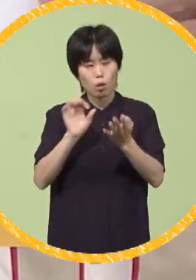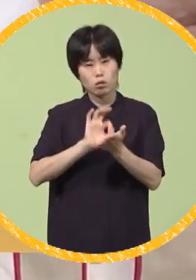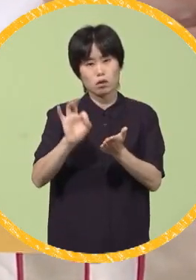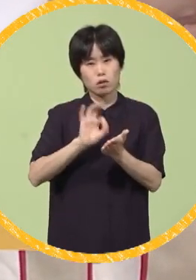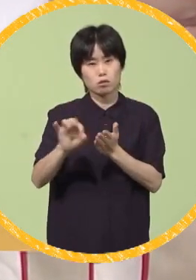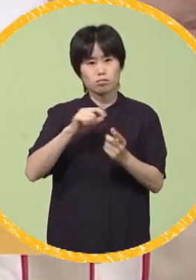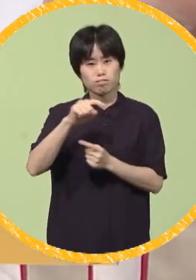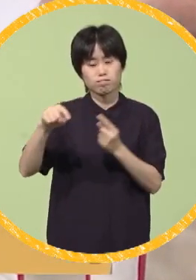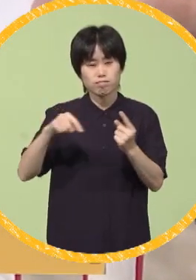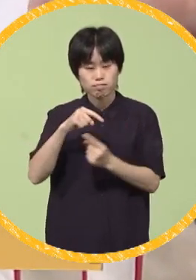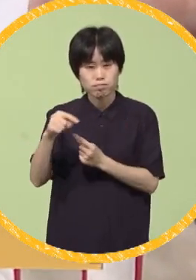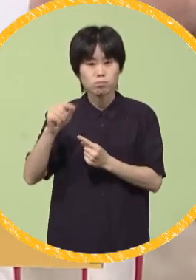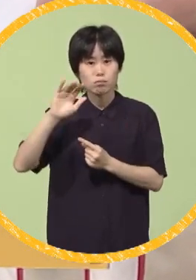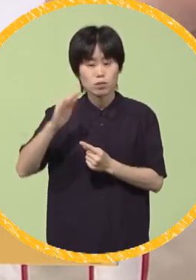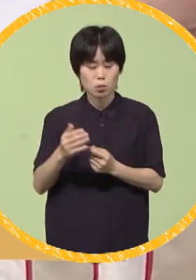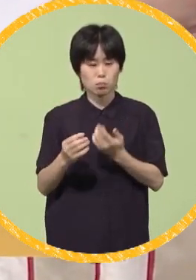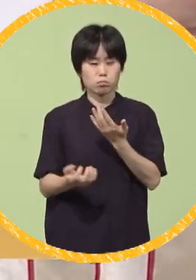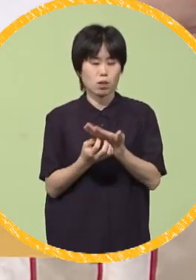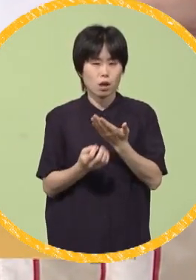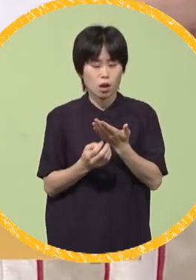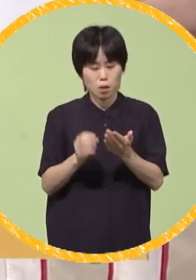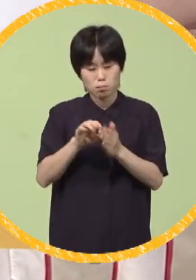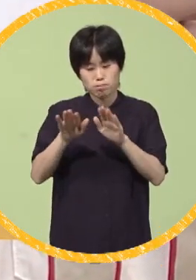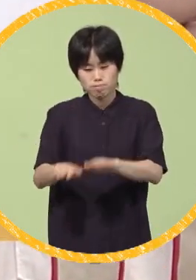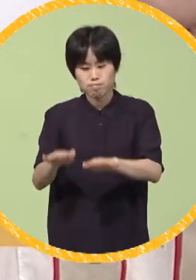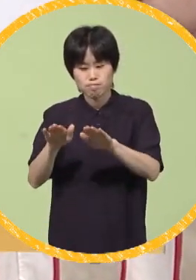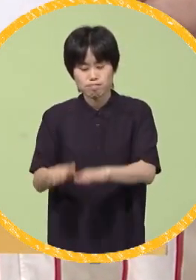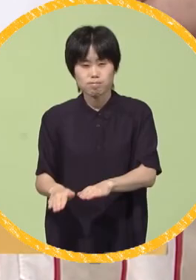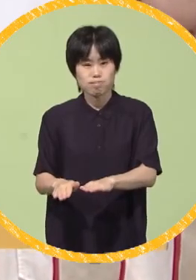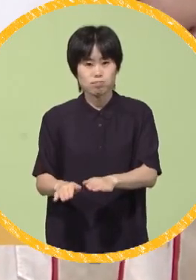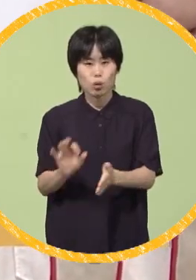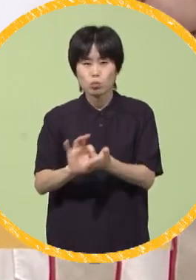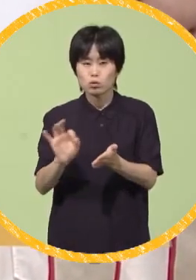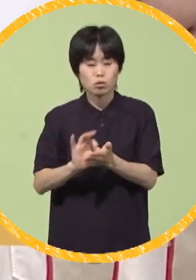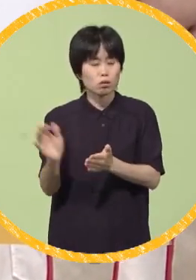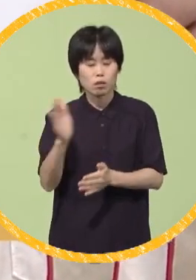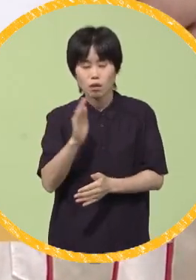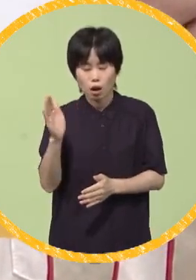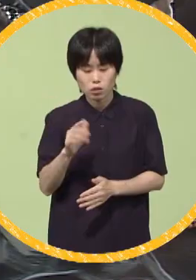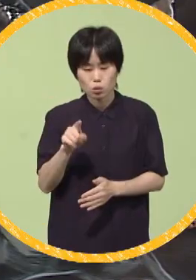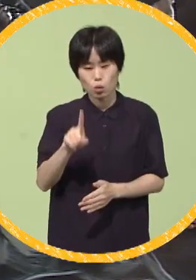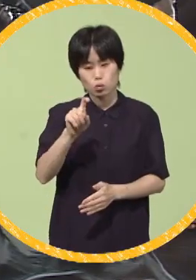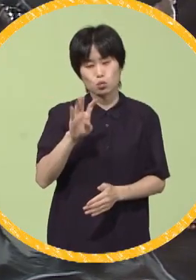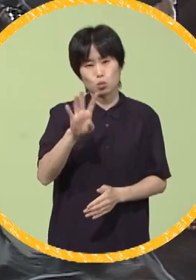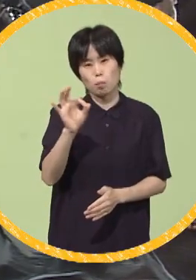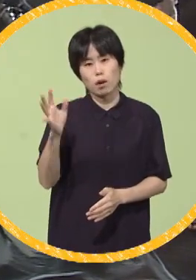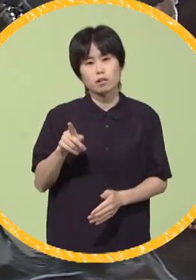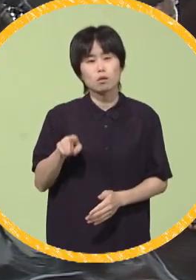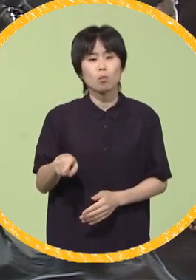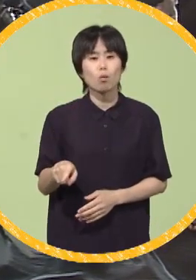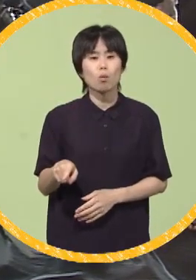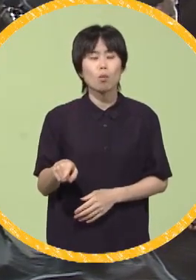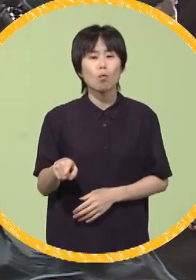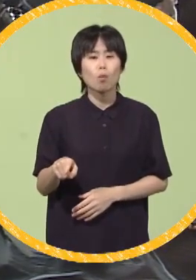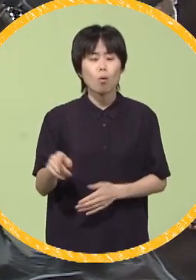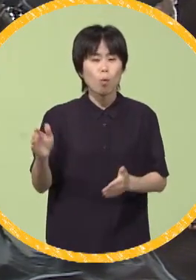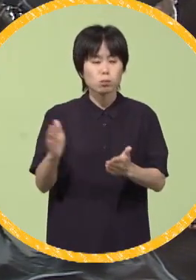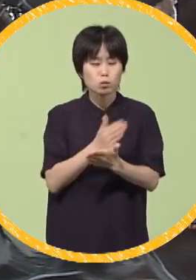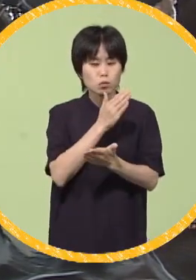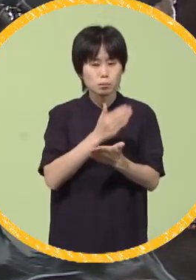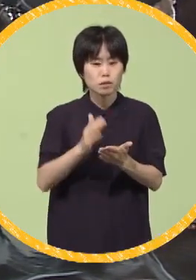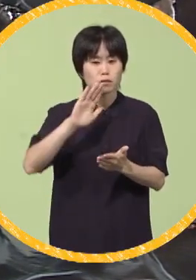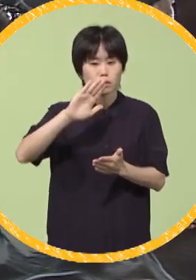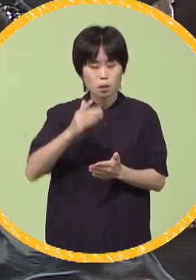ですが、うんうんうん、単純焼却とか埋め立てなどですね、利用されていないのが 16% あるということなんですね。 は い、 じゃあ分別されていたと